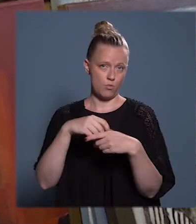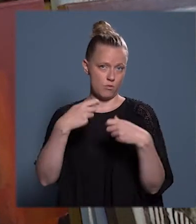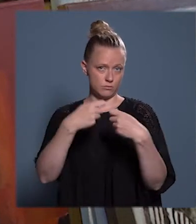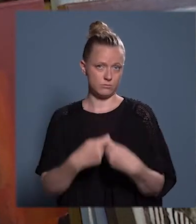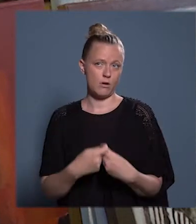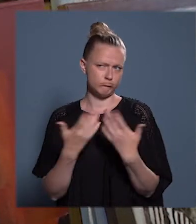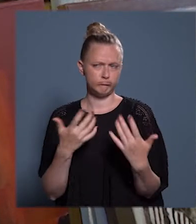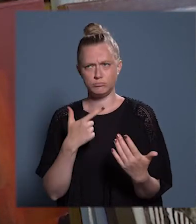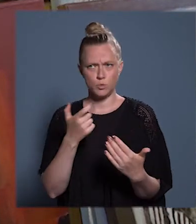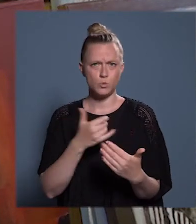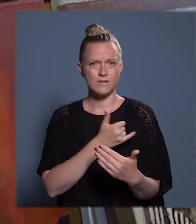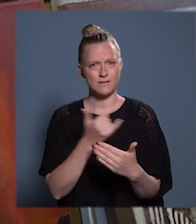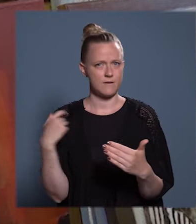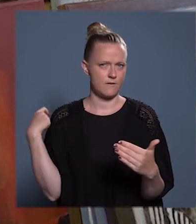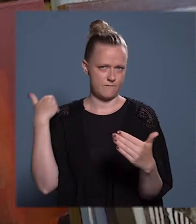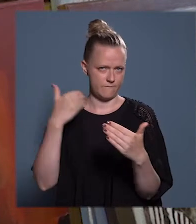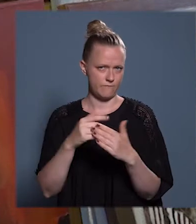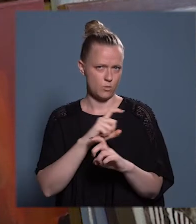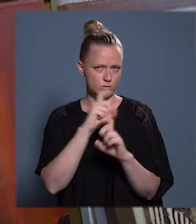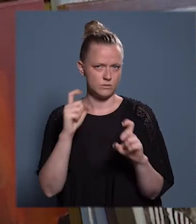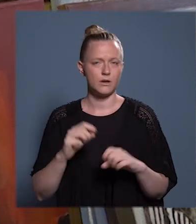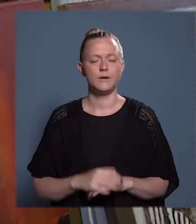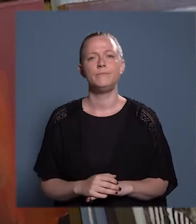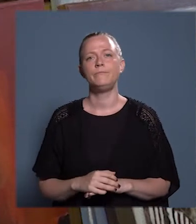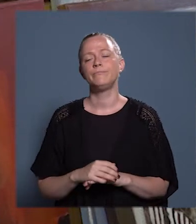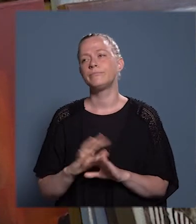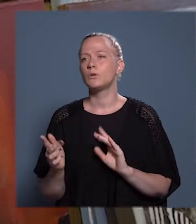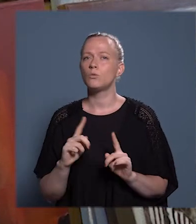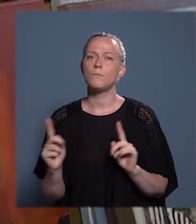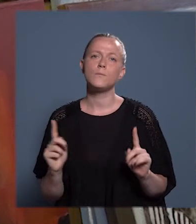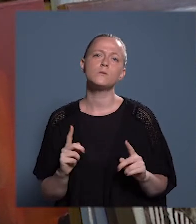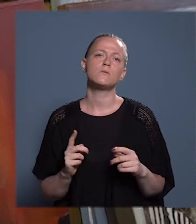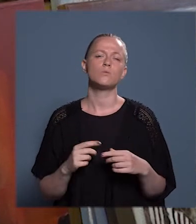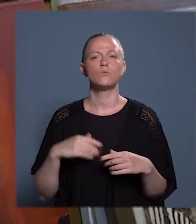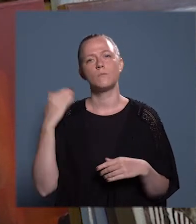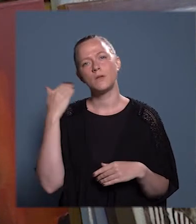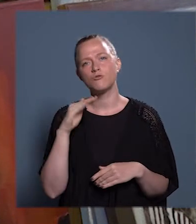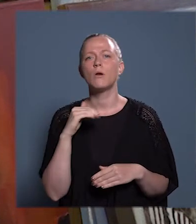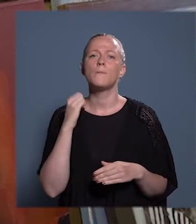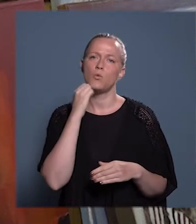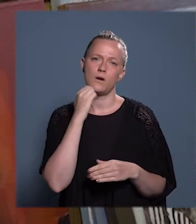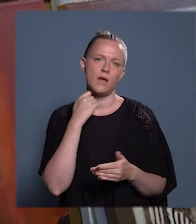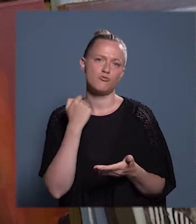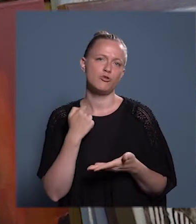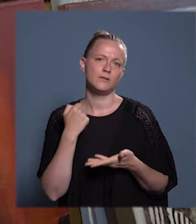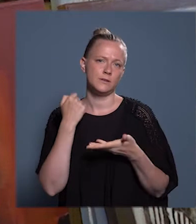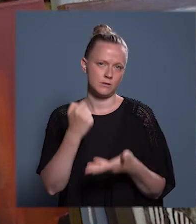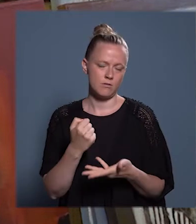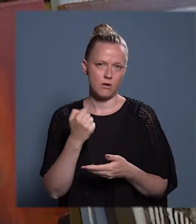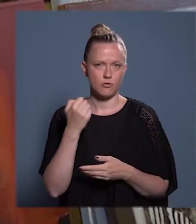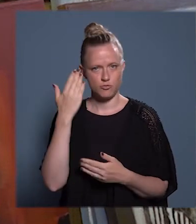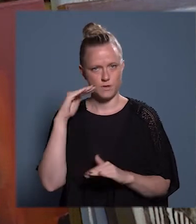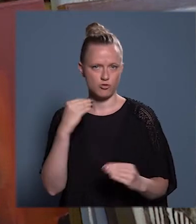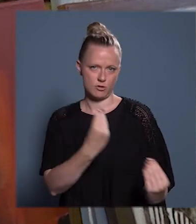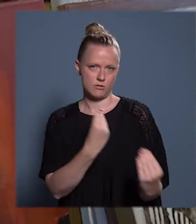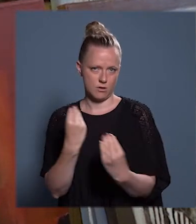20 éve, ahol különböző mesterek, Munkácsy Díjas mesterek tanítottak bennünket. Van egy